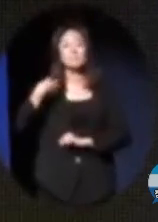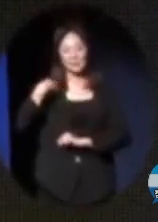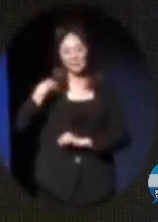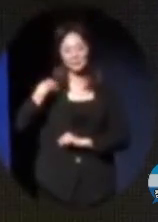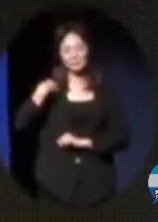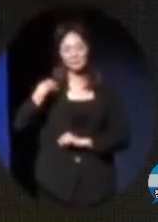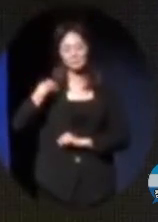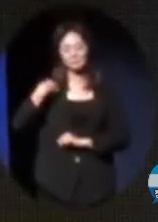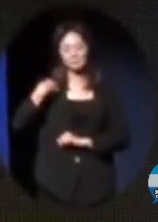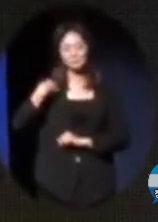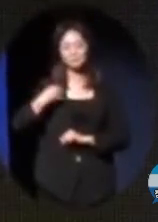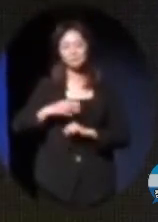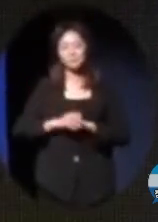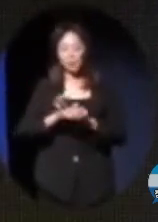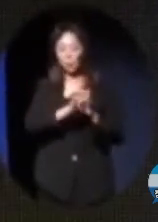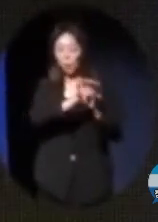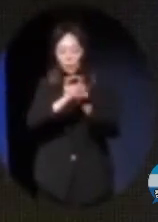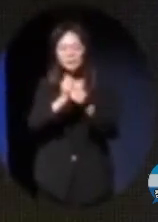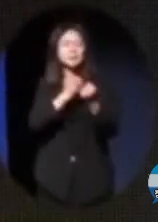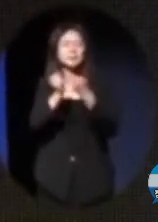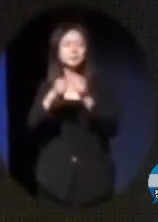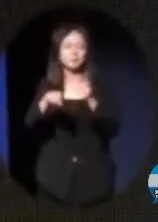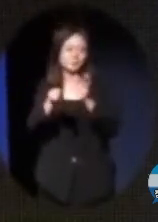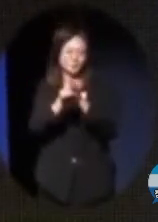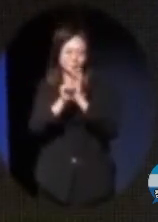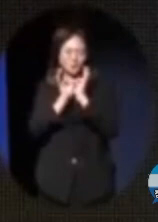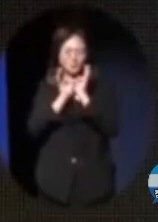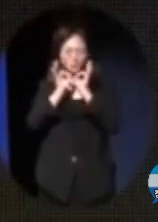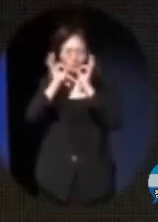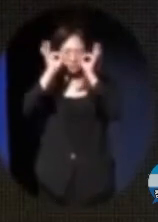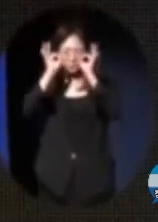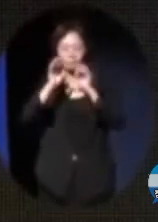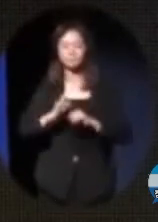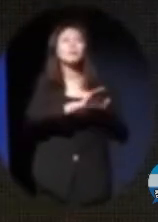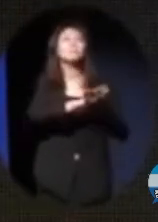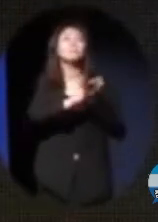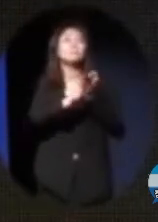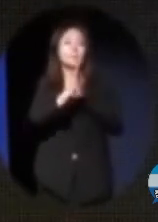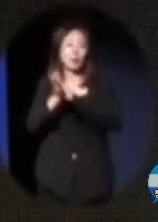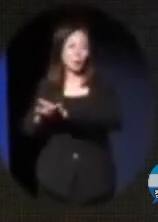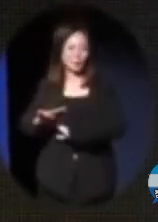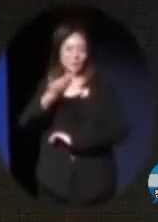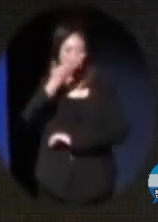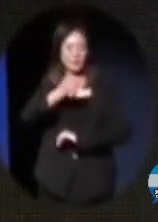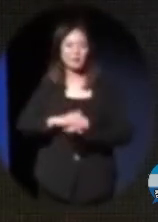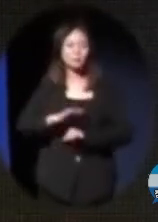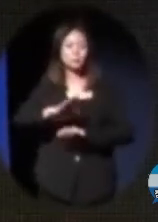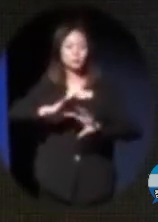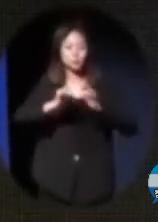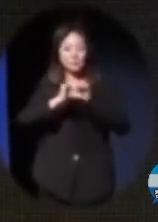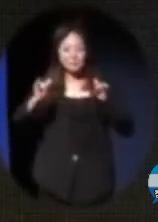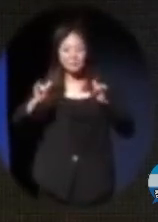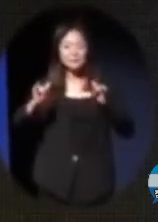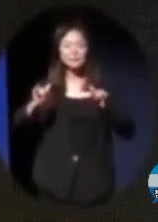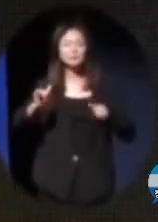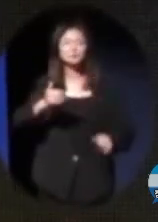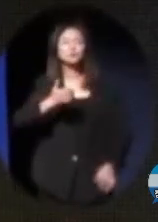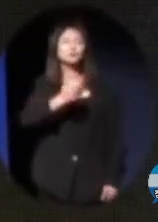방역사령관으로 코로나 극복을 위해 최선을 다해 일했습니다. 우리 국민은